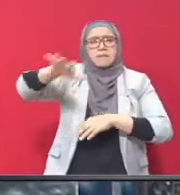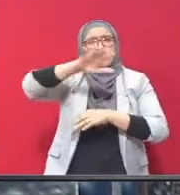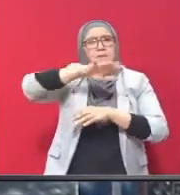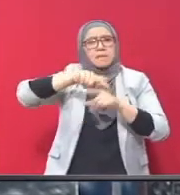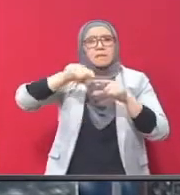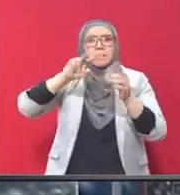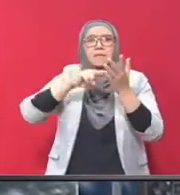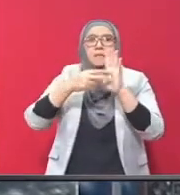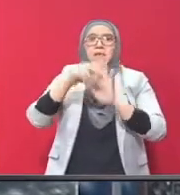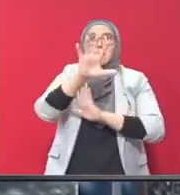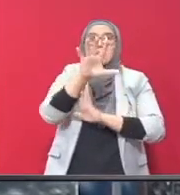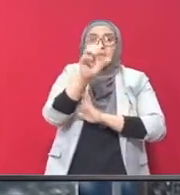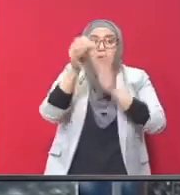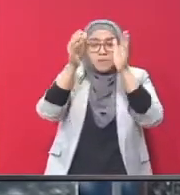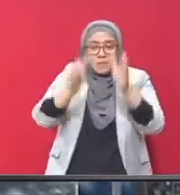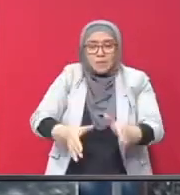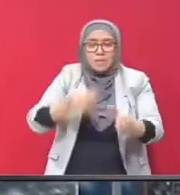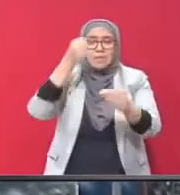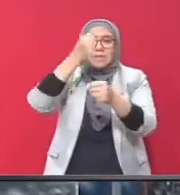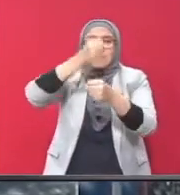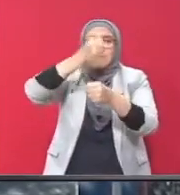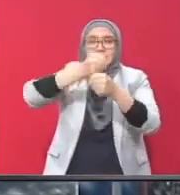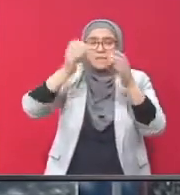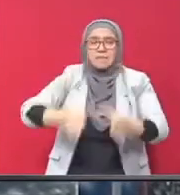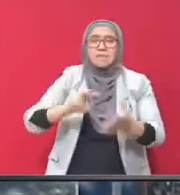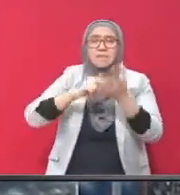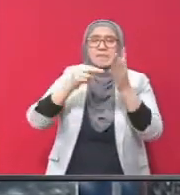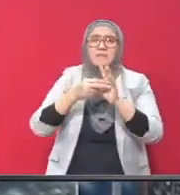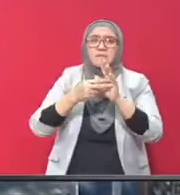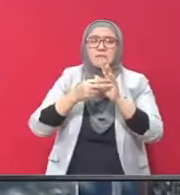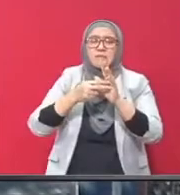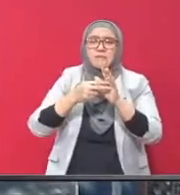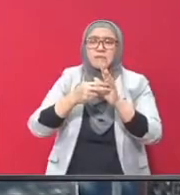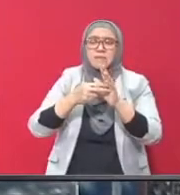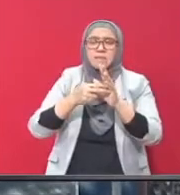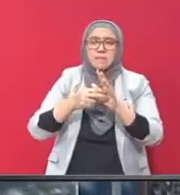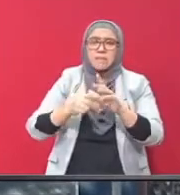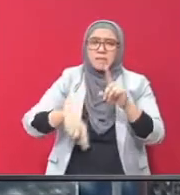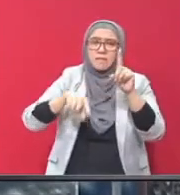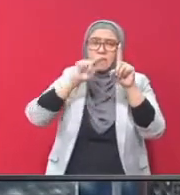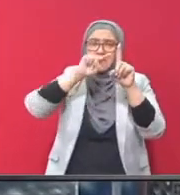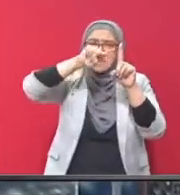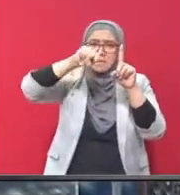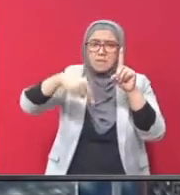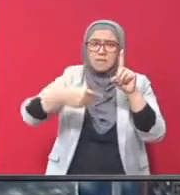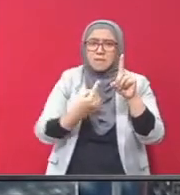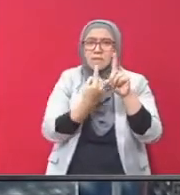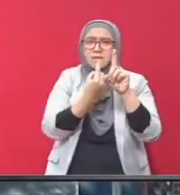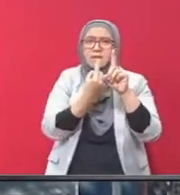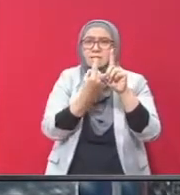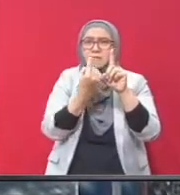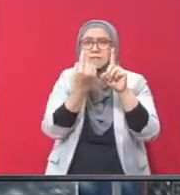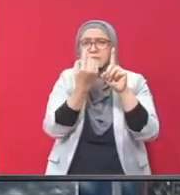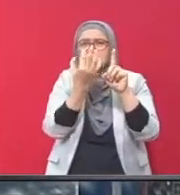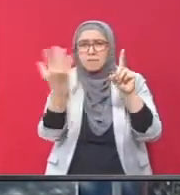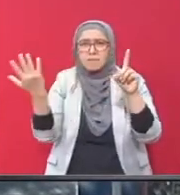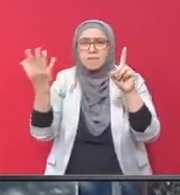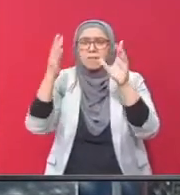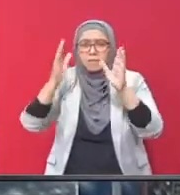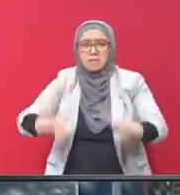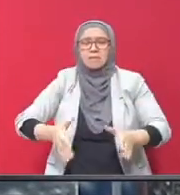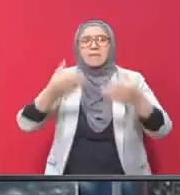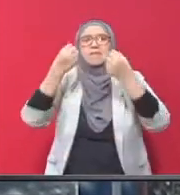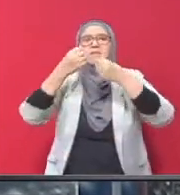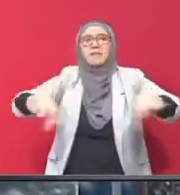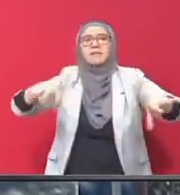50 orang pekerja berwarna bau sejuta 626a 33/50 uang telah